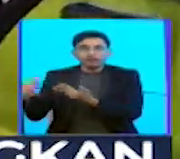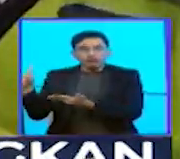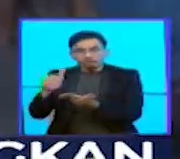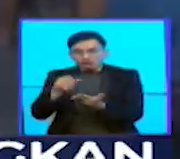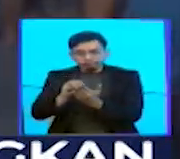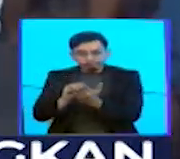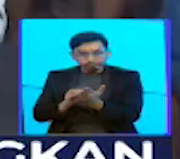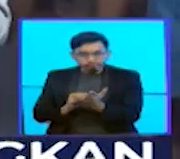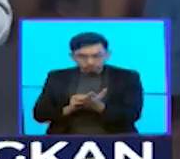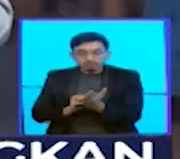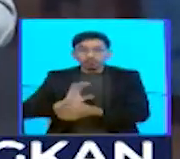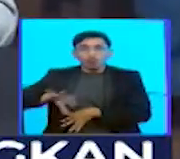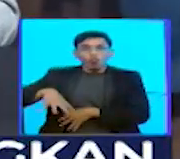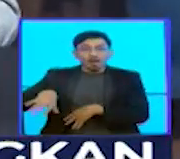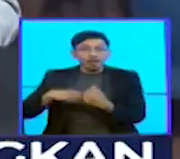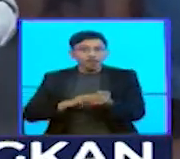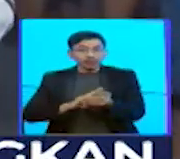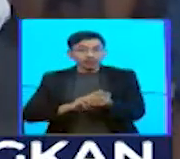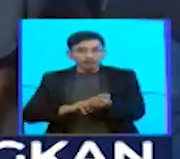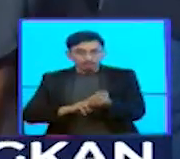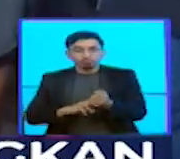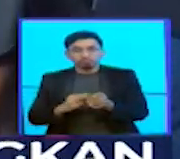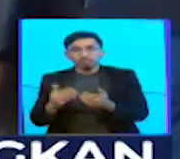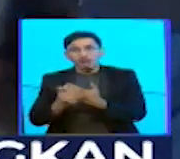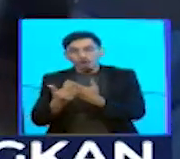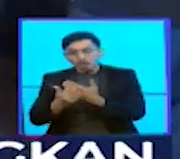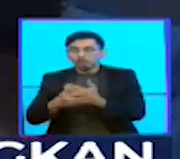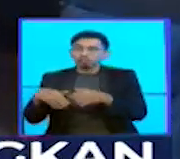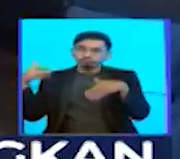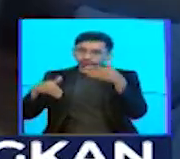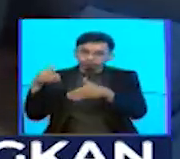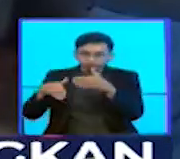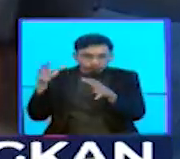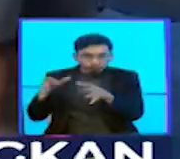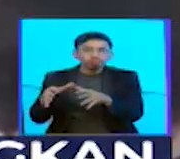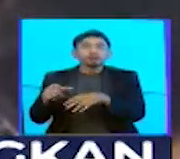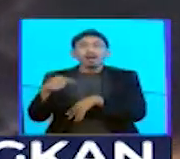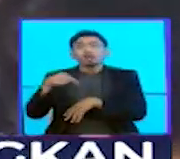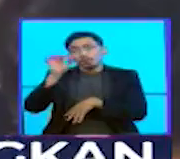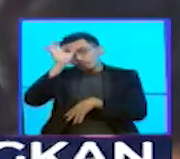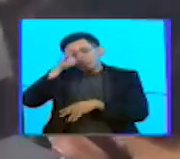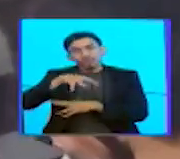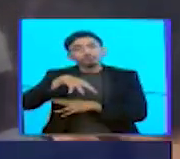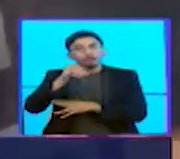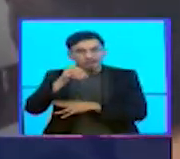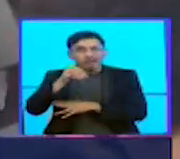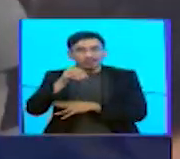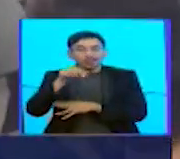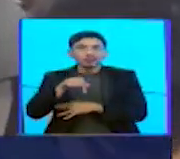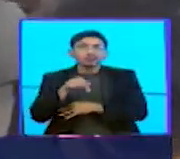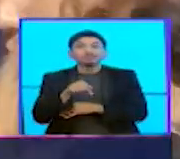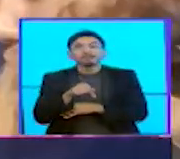terus mendatangi pos pengaduan Polda Bali. Polda Bali mendirikan pos pengaduan DVI guna melayani warga yang merasa kehilangan anggota